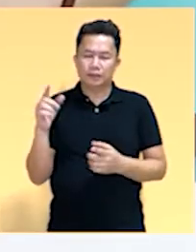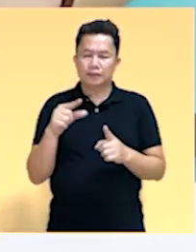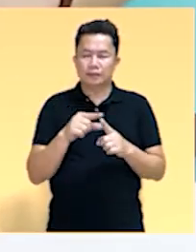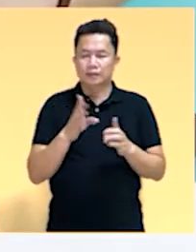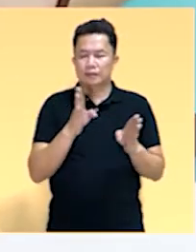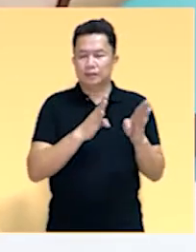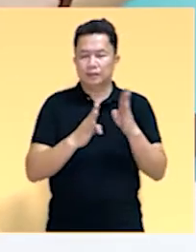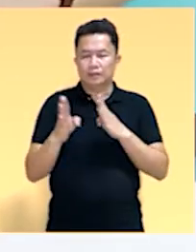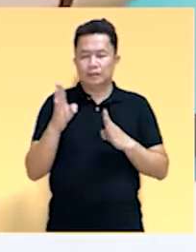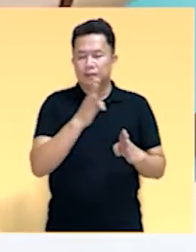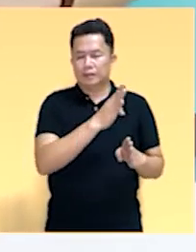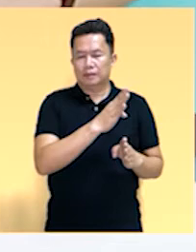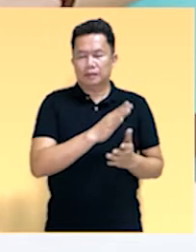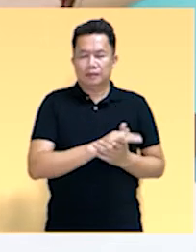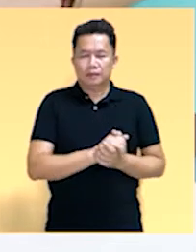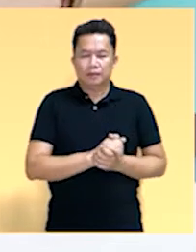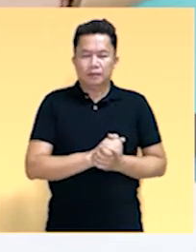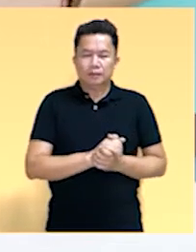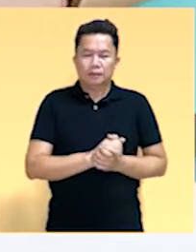Narito ang word problem.